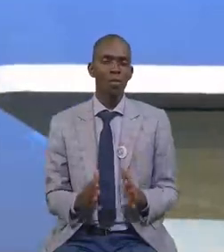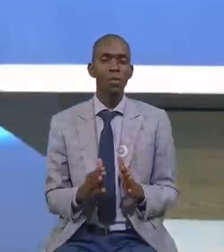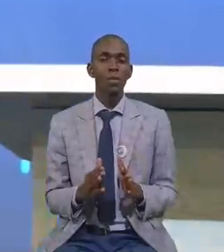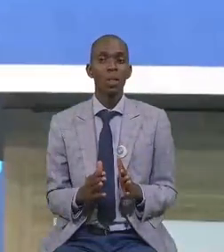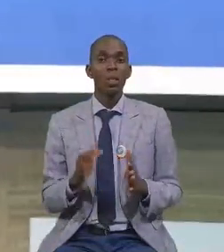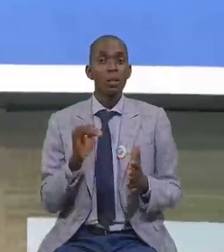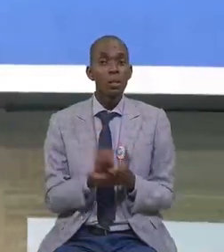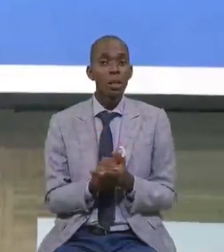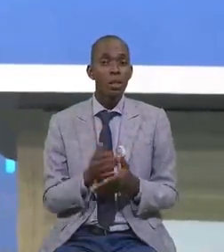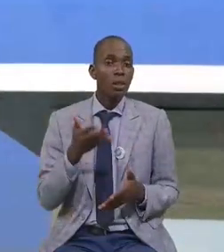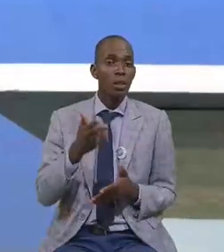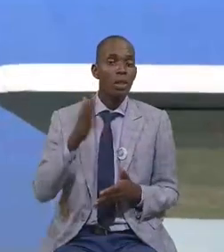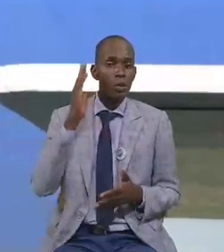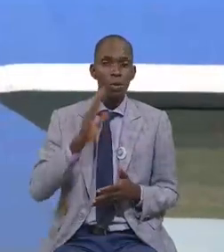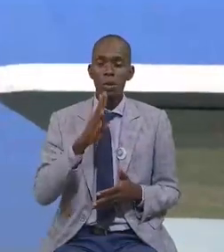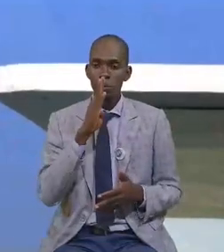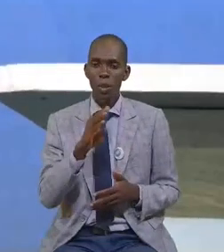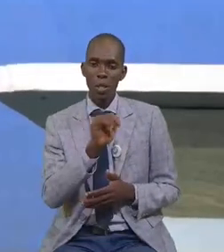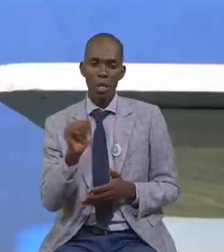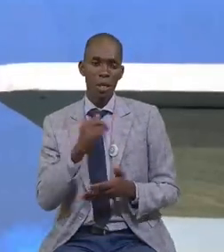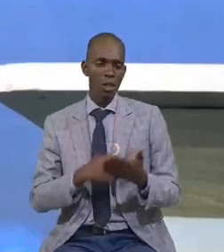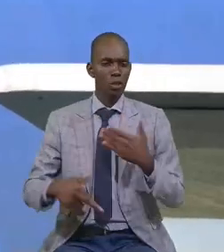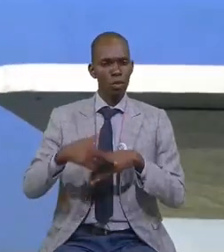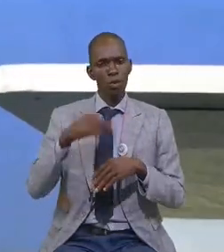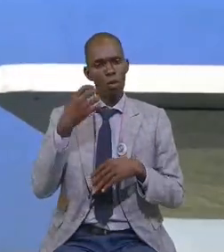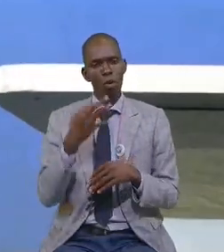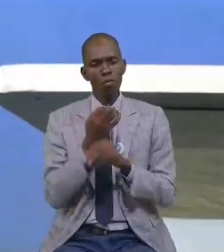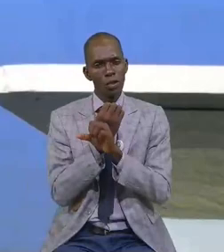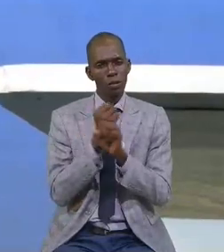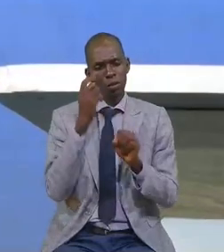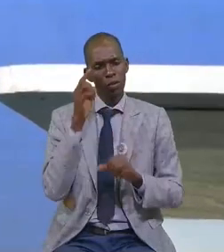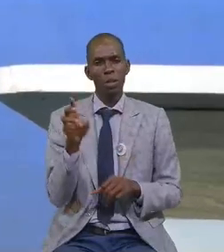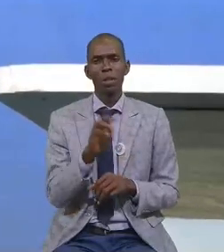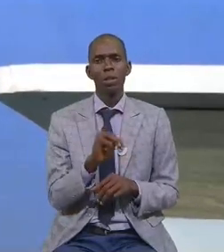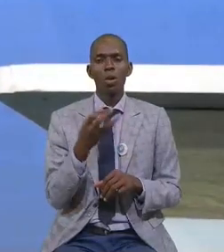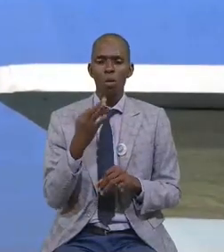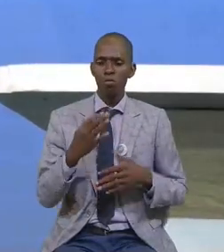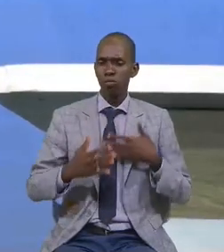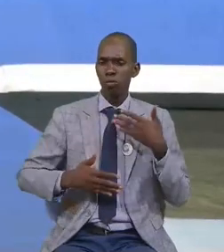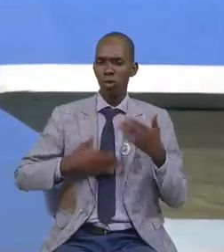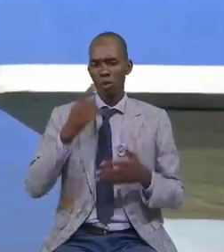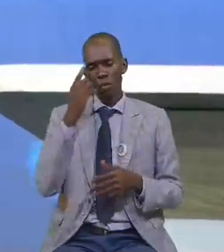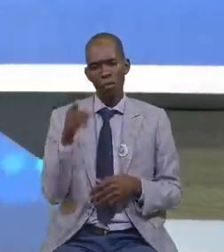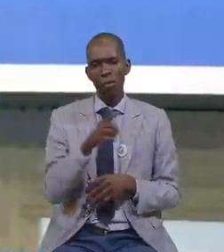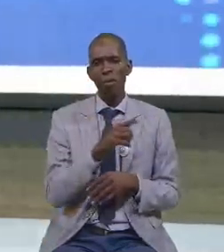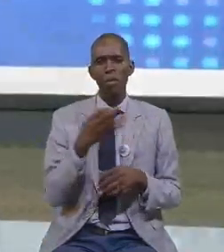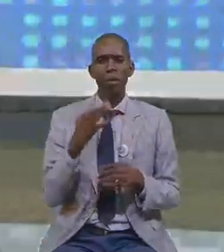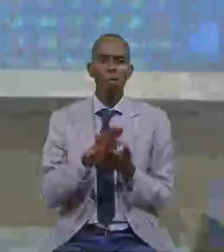l'âme pervertie? Alors il faut qu'il y ait une restauration du salut, de joie, de paix,